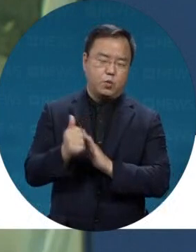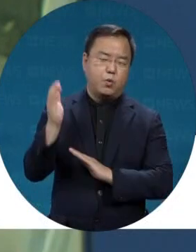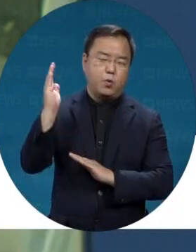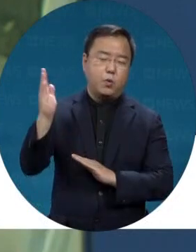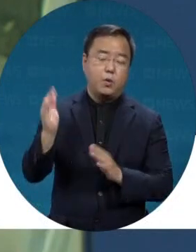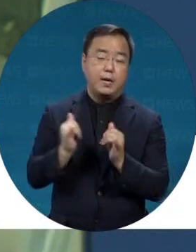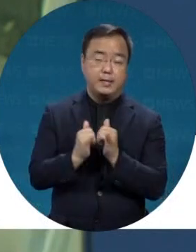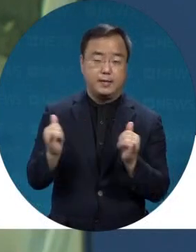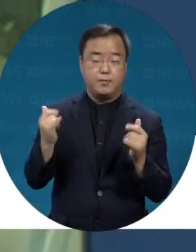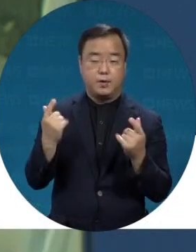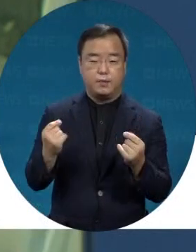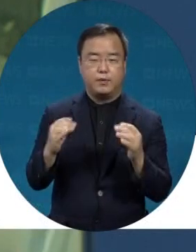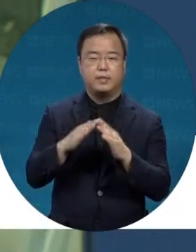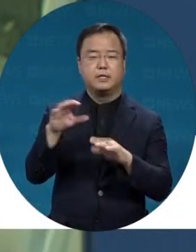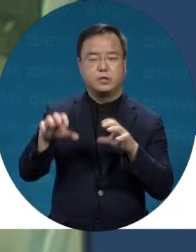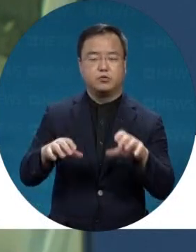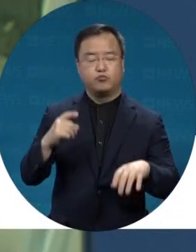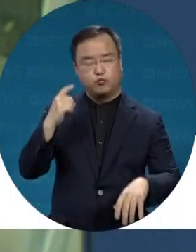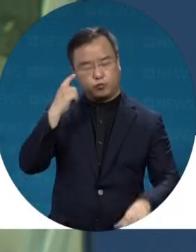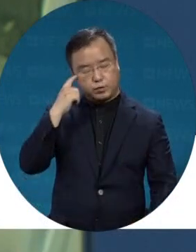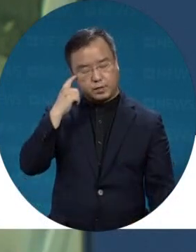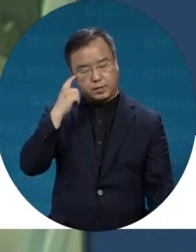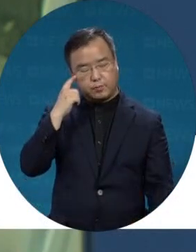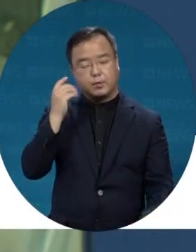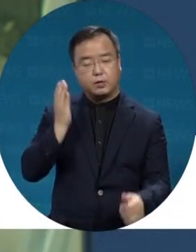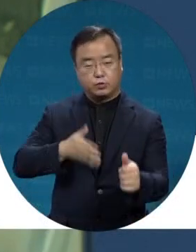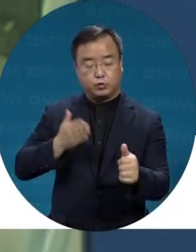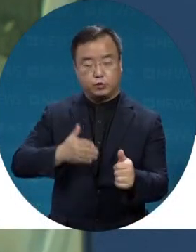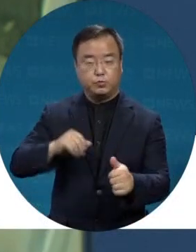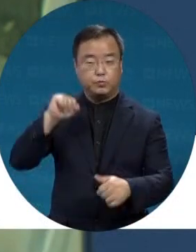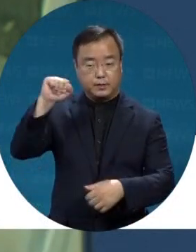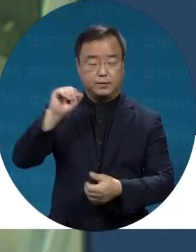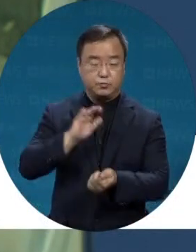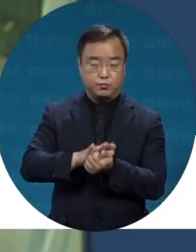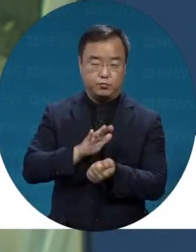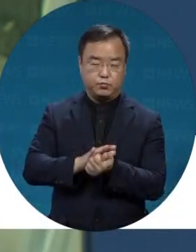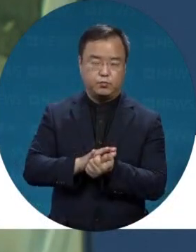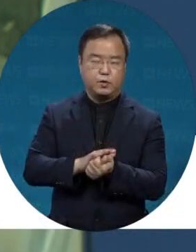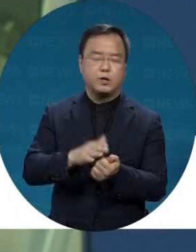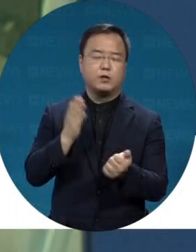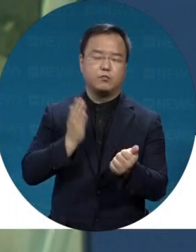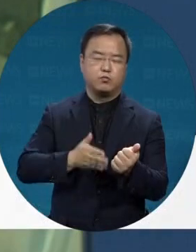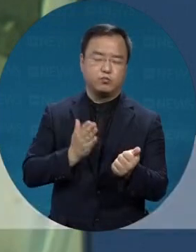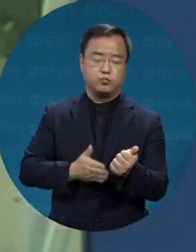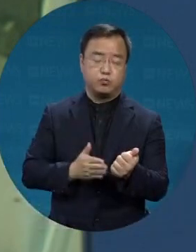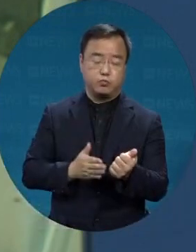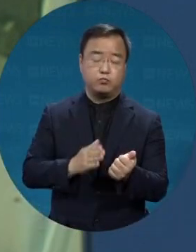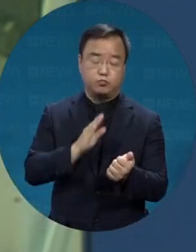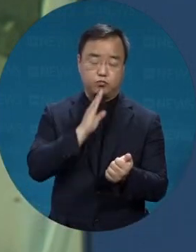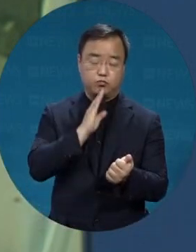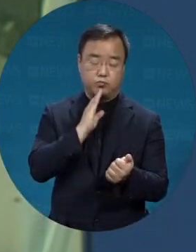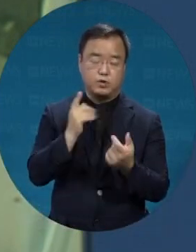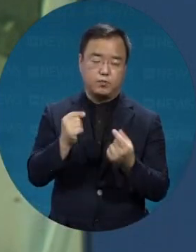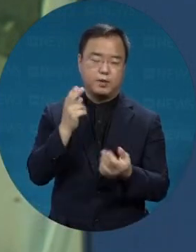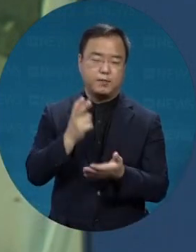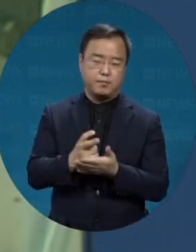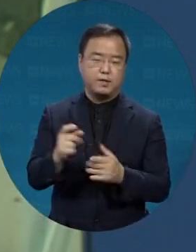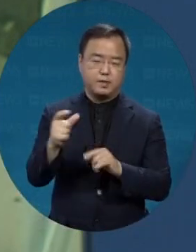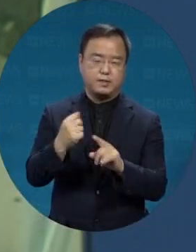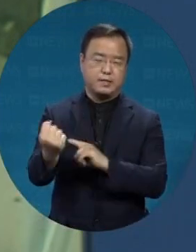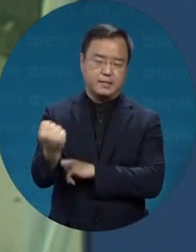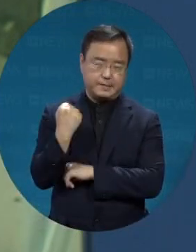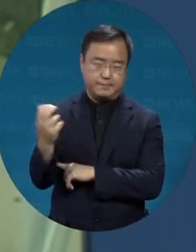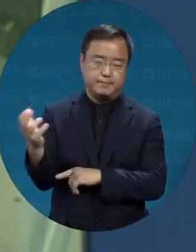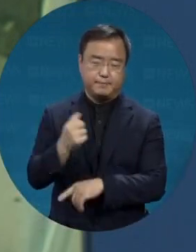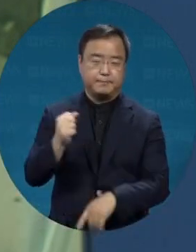그런 이웃으로 이제 자각해 주시고 응원과 이런 지지의 목소리 내어 주셔야 이런 법안마리도 좀 힘을 받게 되지